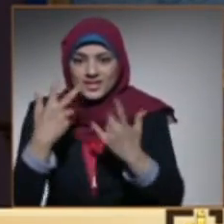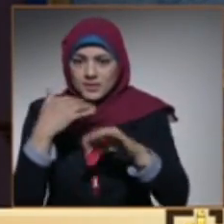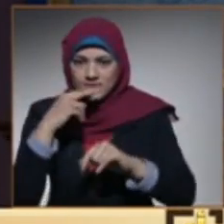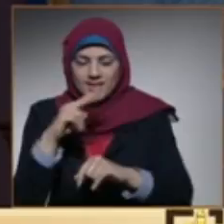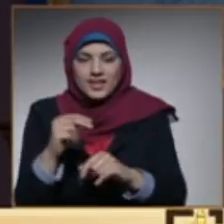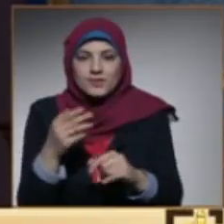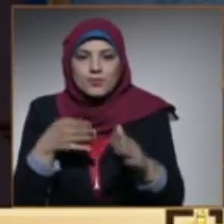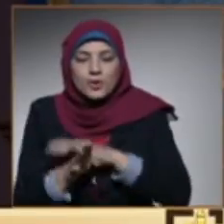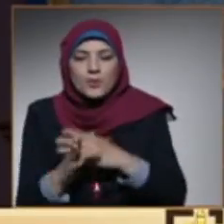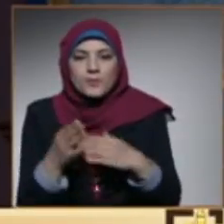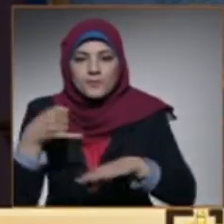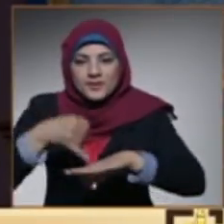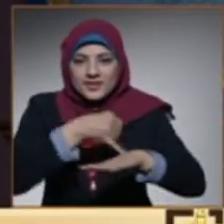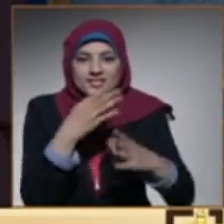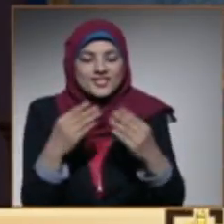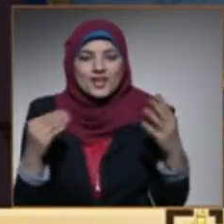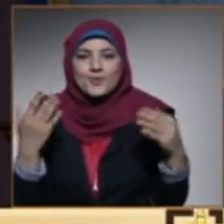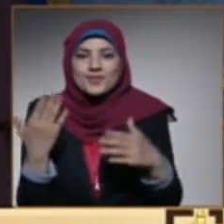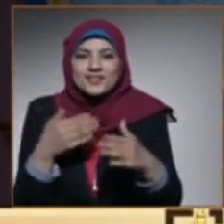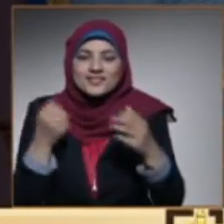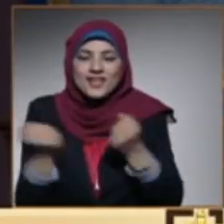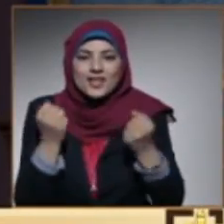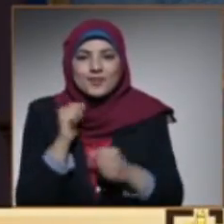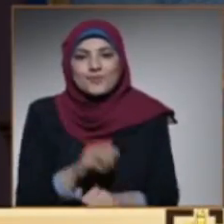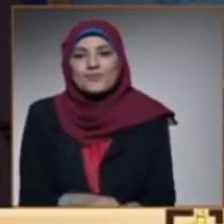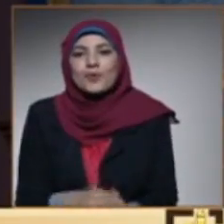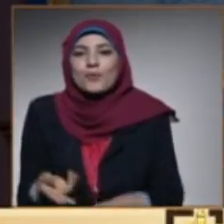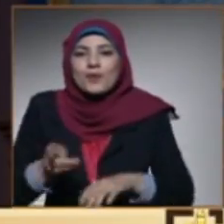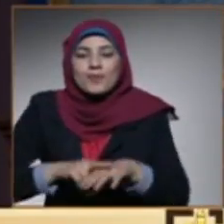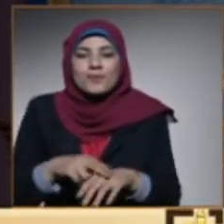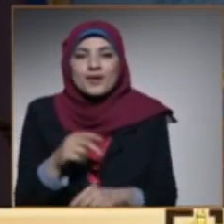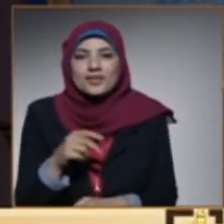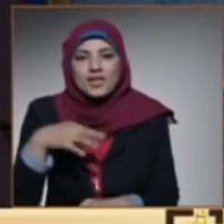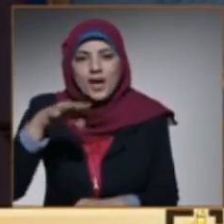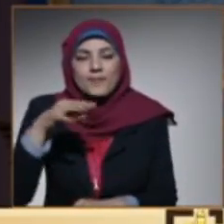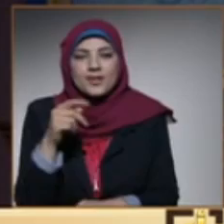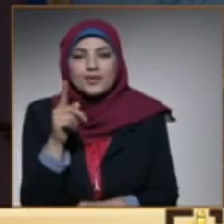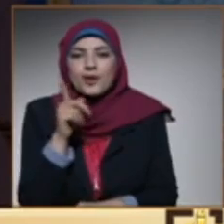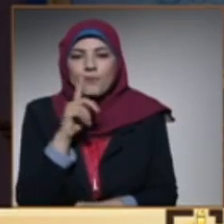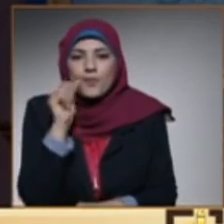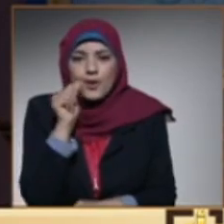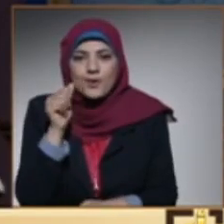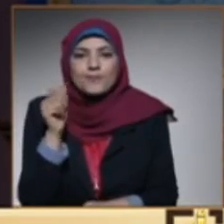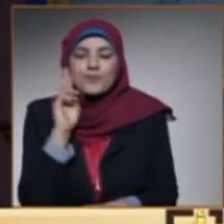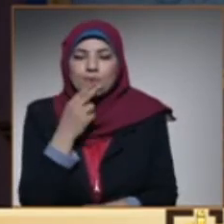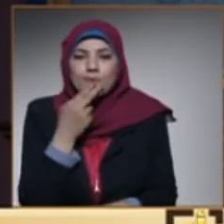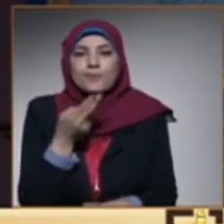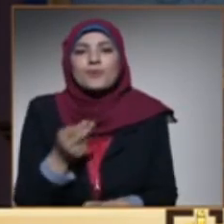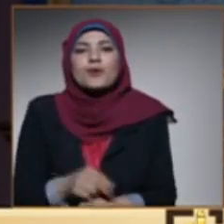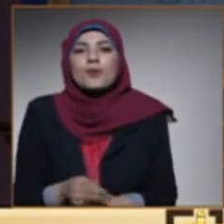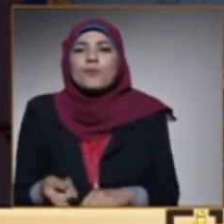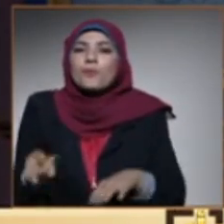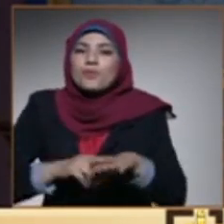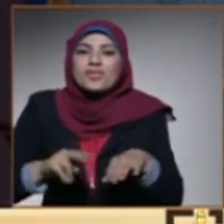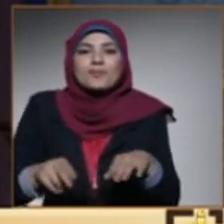معاهم حاجات كتيره جدا. بس ف وبعدين كمان حماده باباه ومامته واخواته سم، فبرضو ده عامل